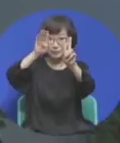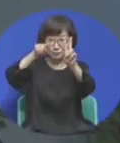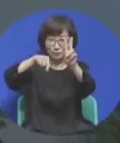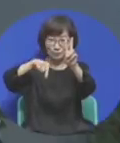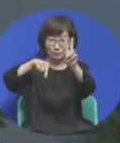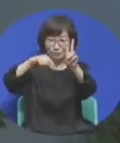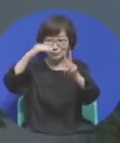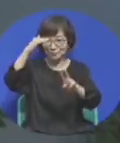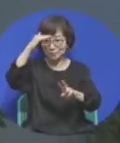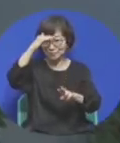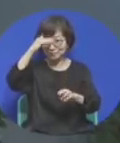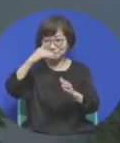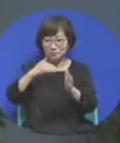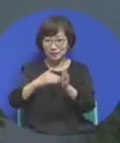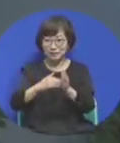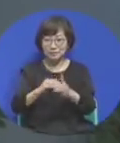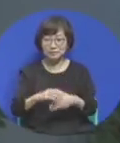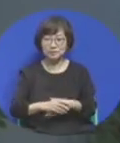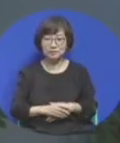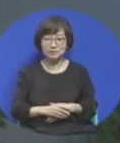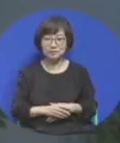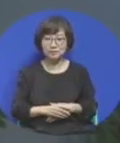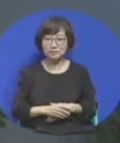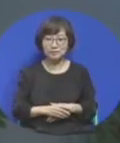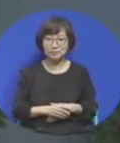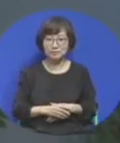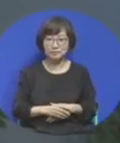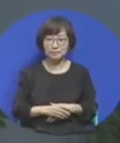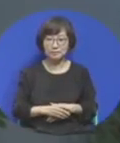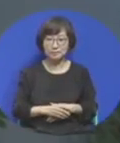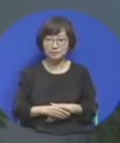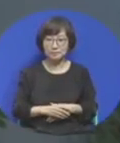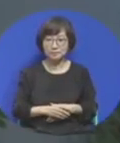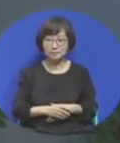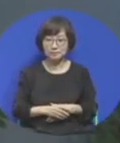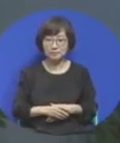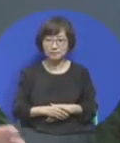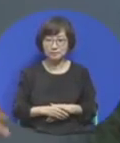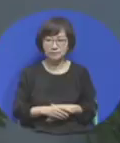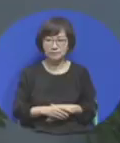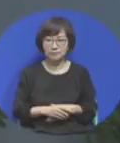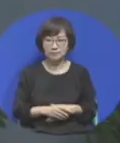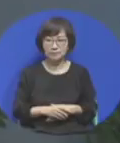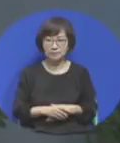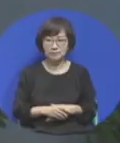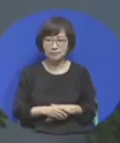2. 절에 대해서 나온 겁니다. And so it was about these